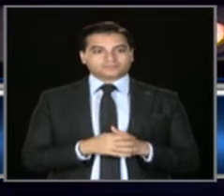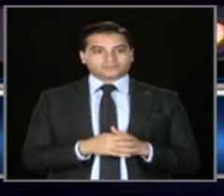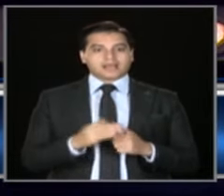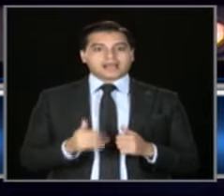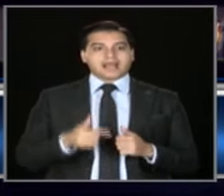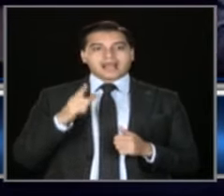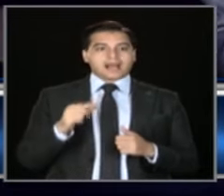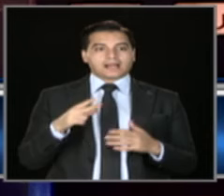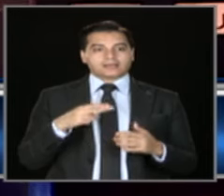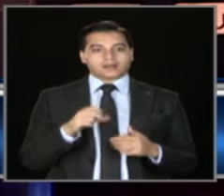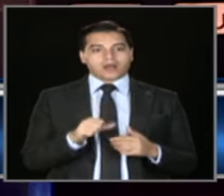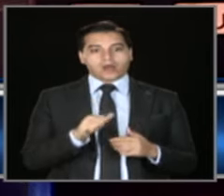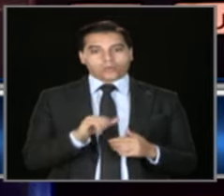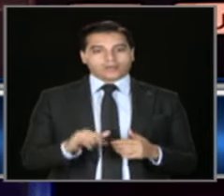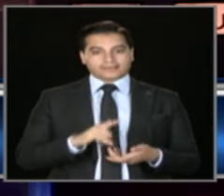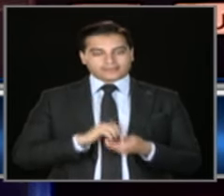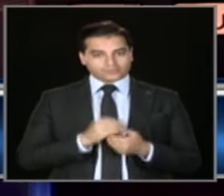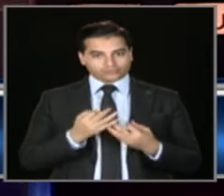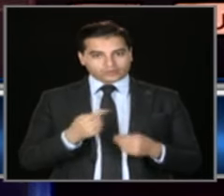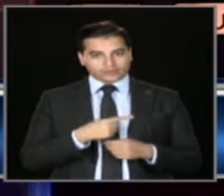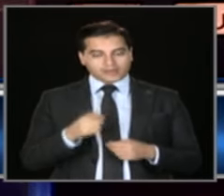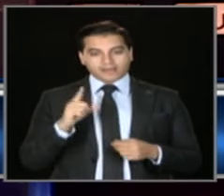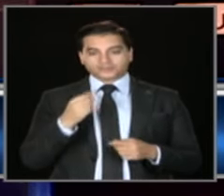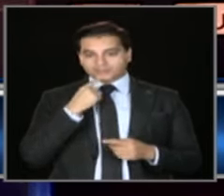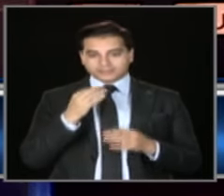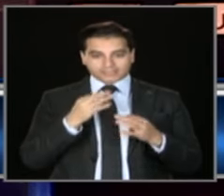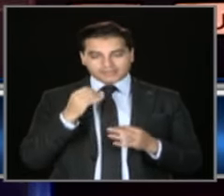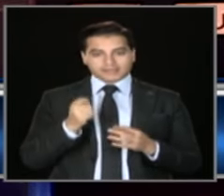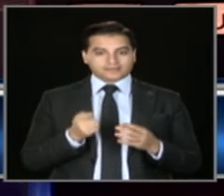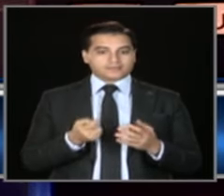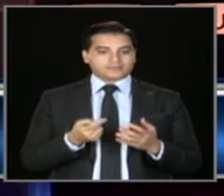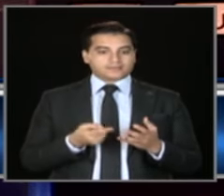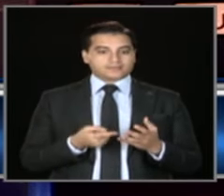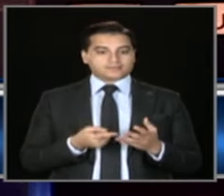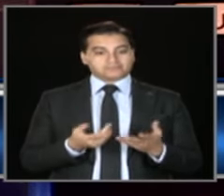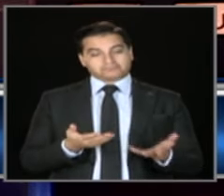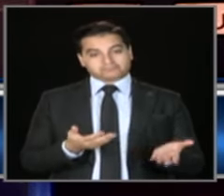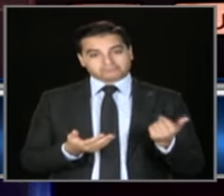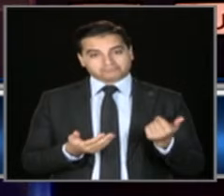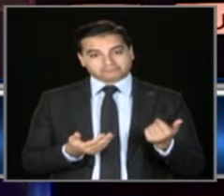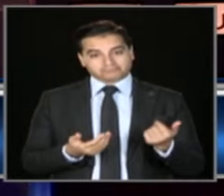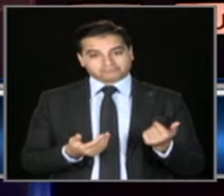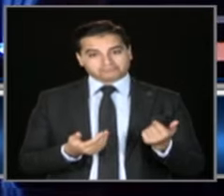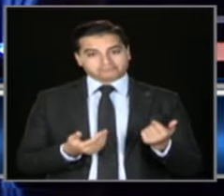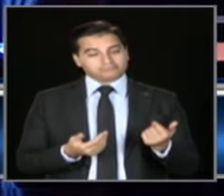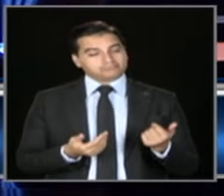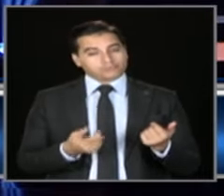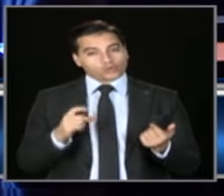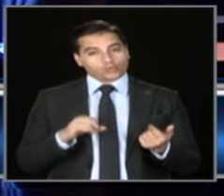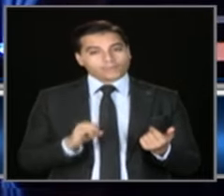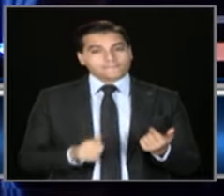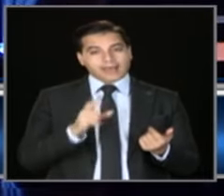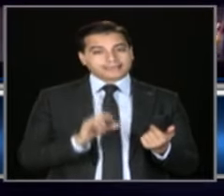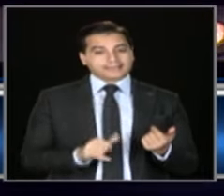خالد العوضي اتفقتوا 17 ثانية، خدت وقتكم. خالد إجابتك رومانيا.